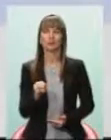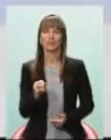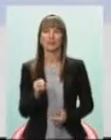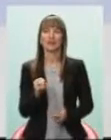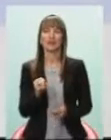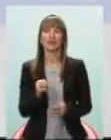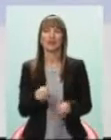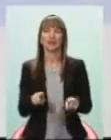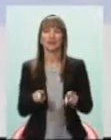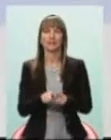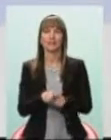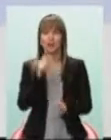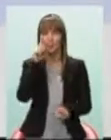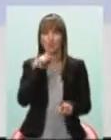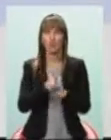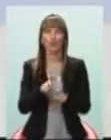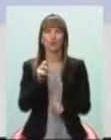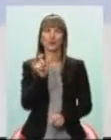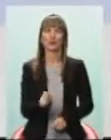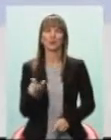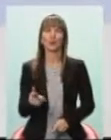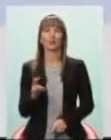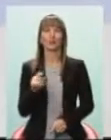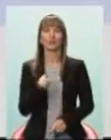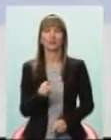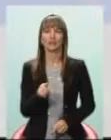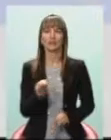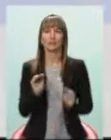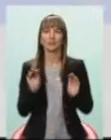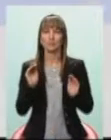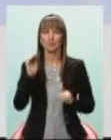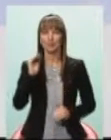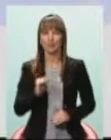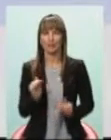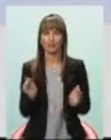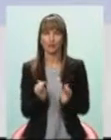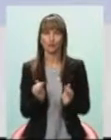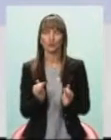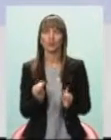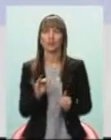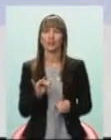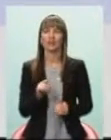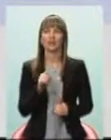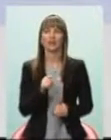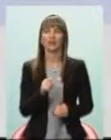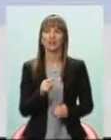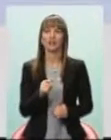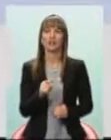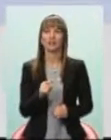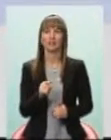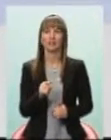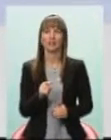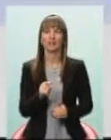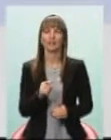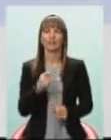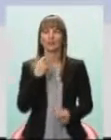Такие похожи на людей, но они меньше, у них они без одежды, и они вот